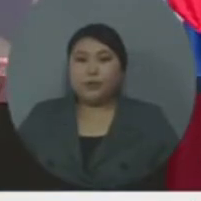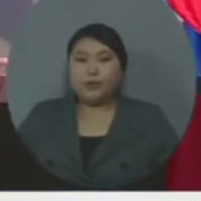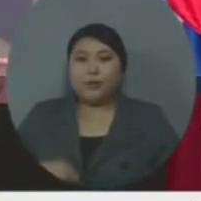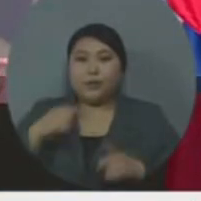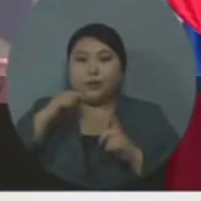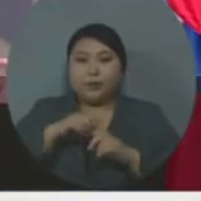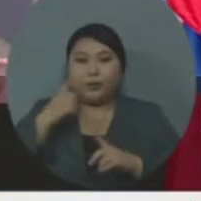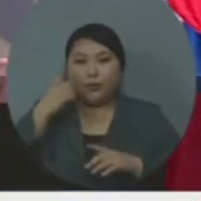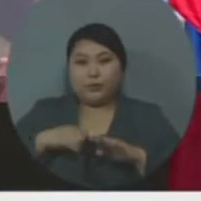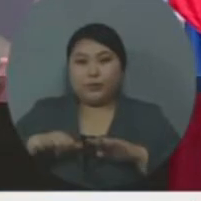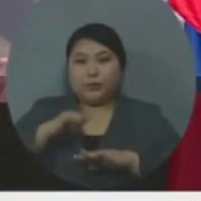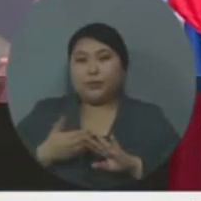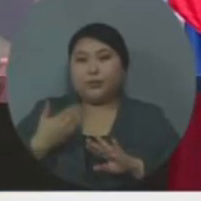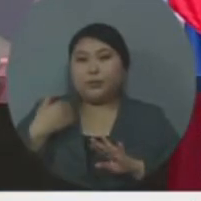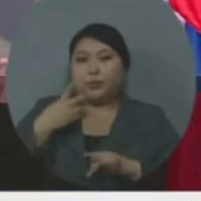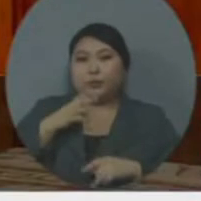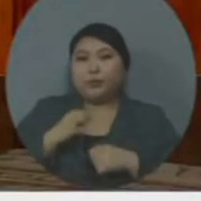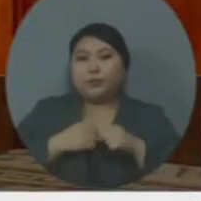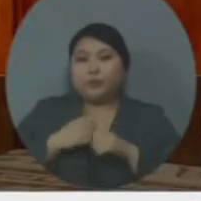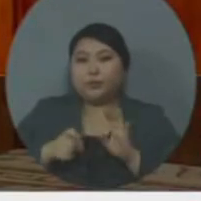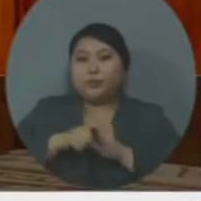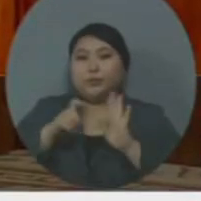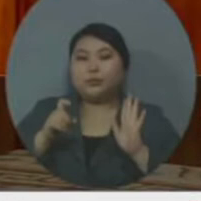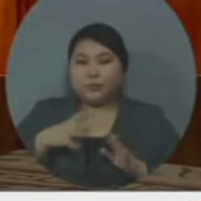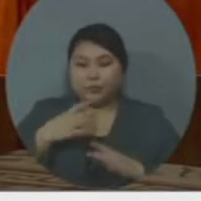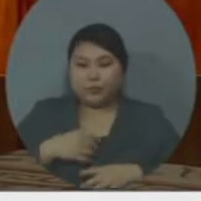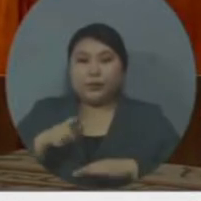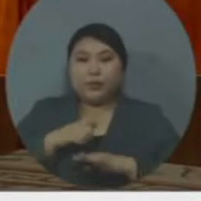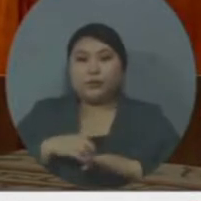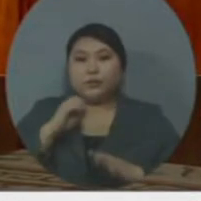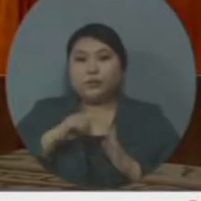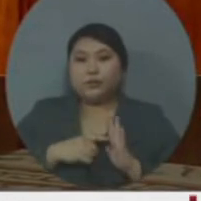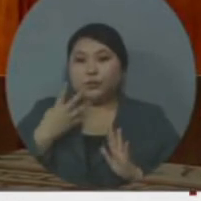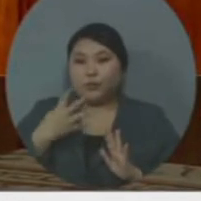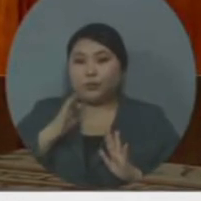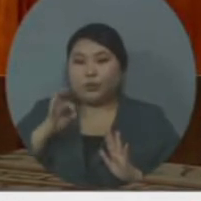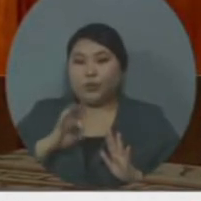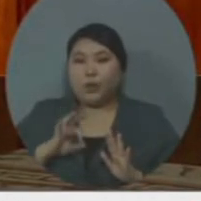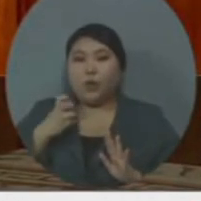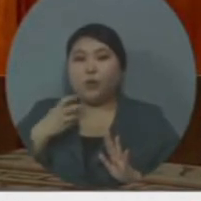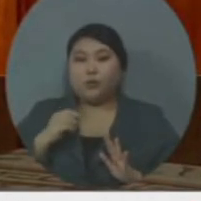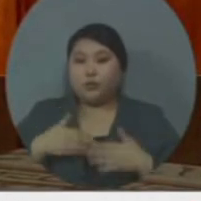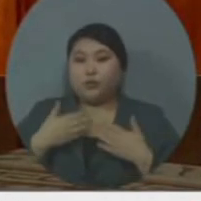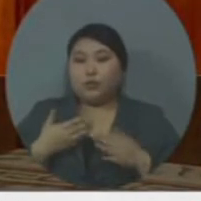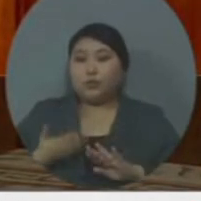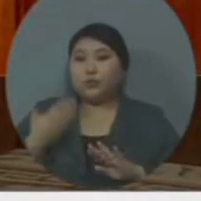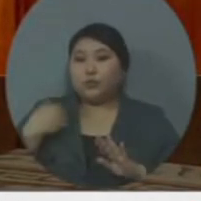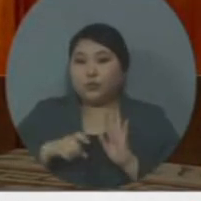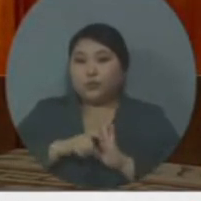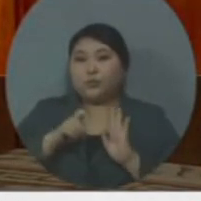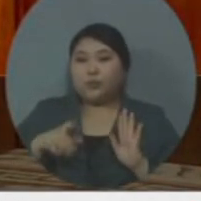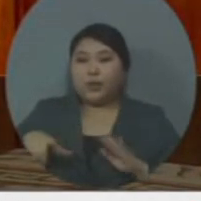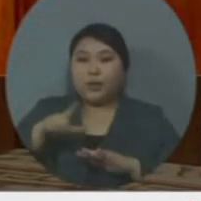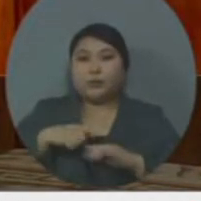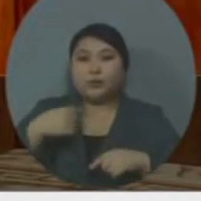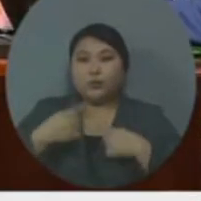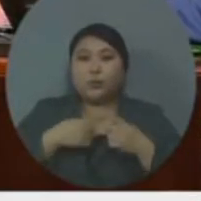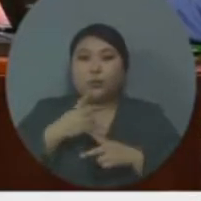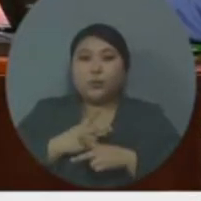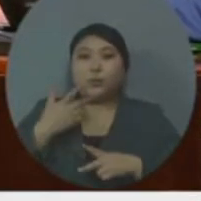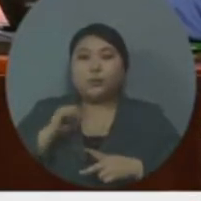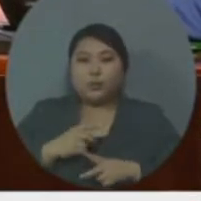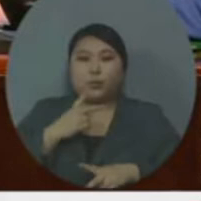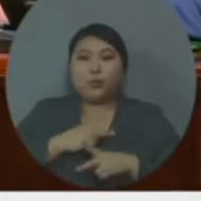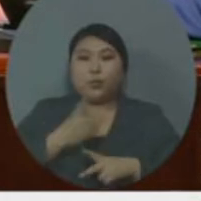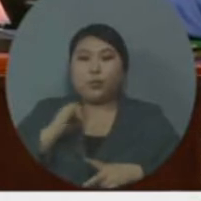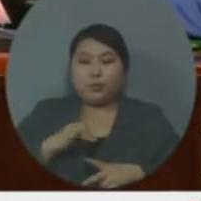Монгол улс өнгөрсөн 20 жилийн хугацаанд нийт газар нутгийнхаа 104%-ийг өмчлүүлсэн байна. Өнгөрсөн хугацаанд газрын тухай хуультай байсан ч хуульгүй мэт явж